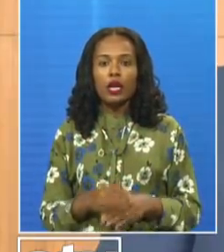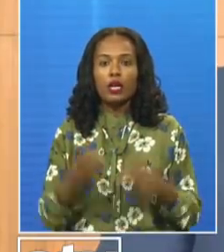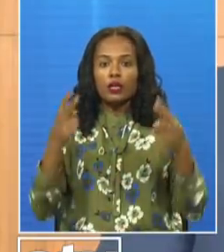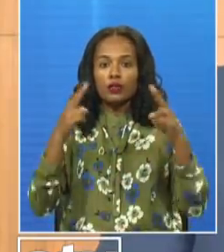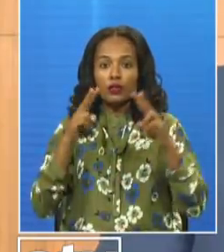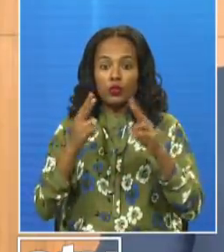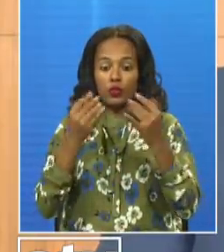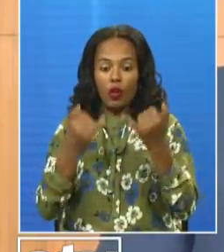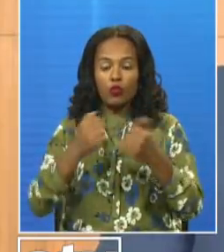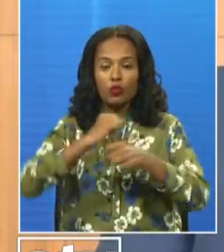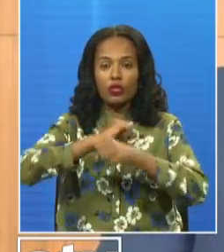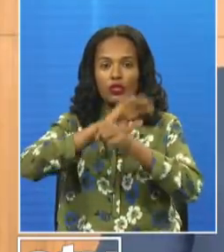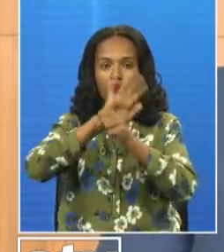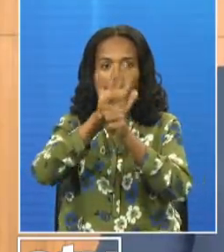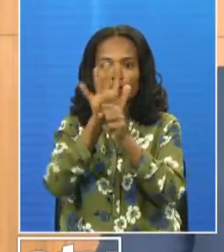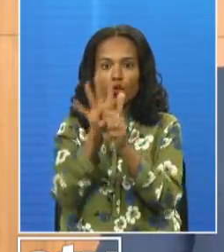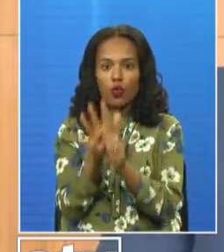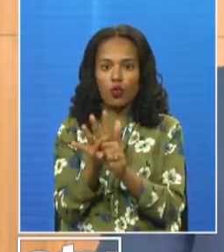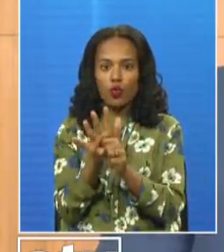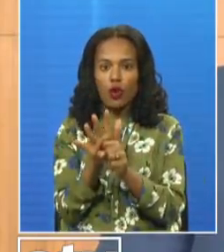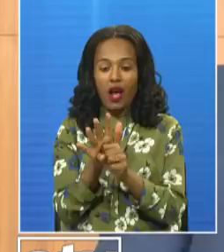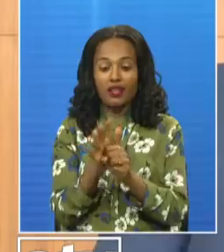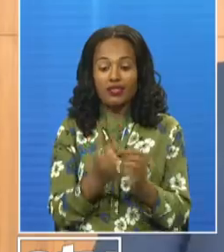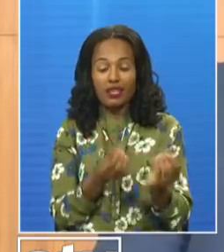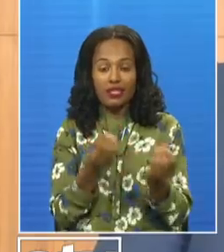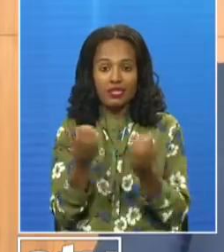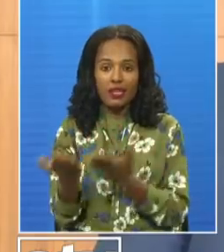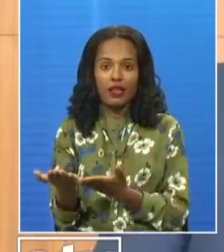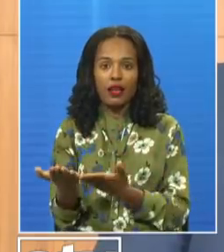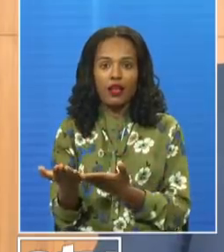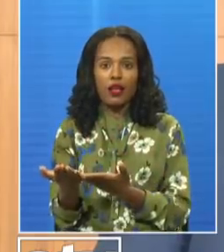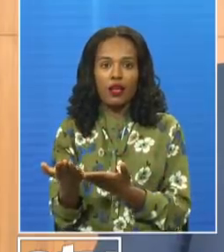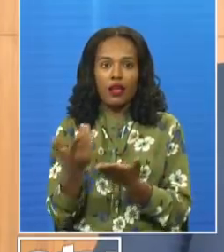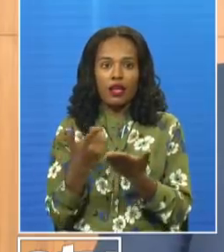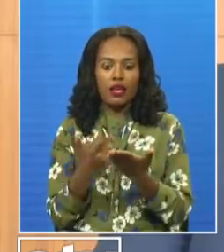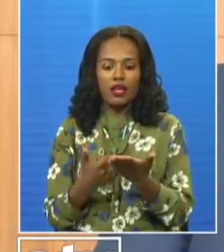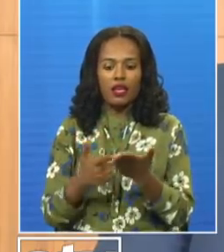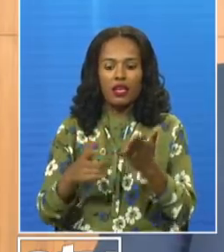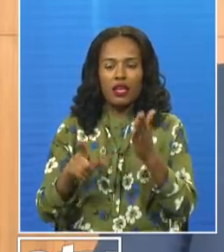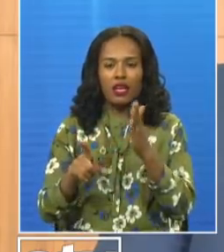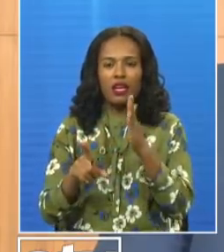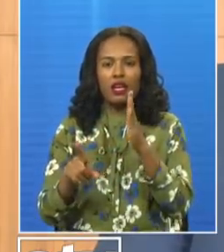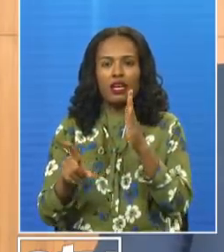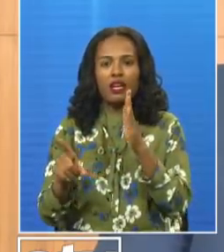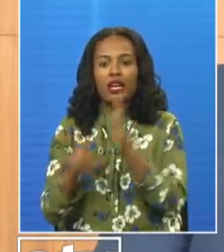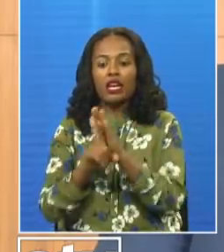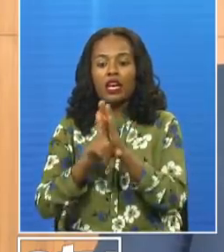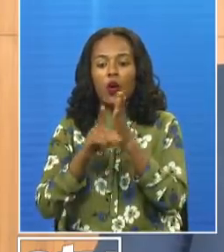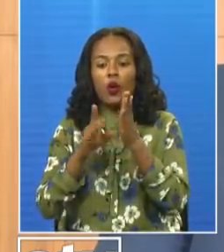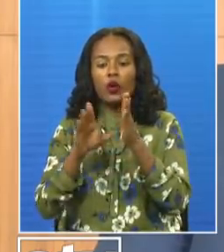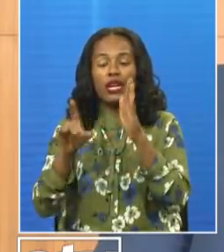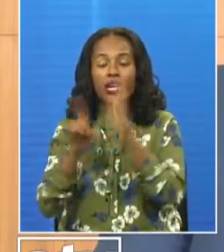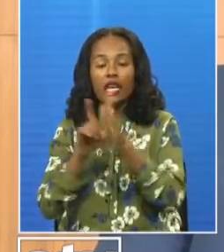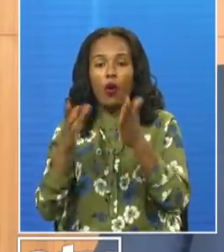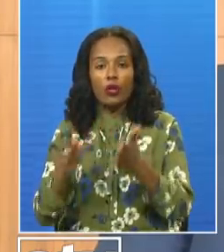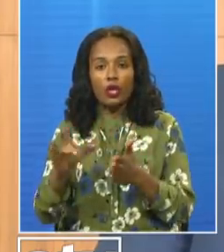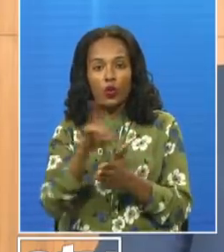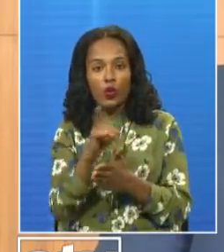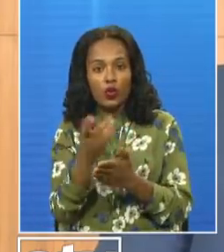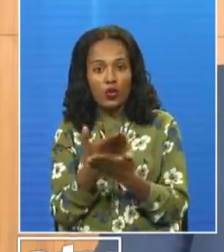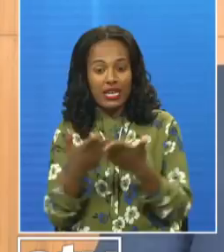ወደዚህ ወደ ኮቪድ-19 ስለተሰጠ የኢሊጋል ትሬድን የመቆጣጠር ሂደቱ